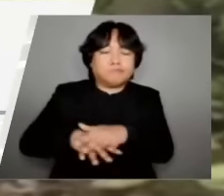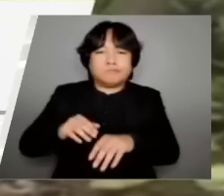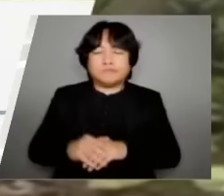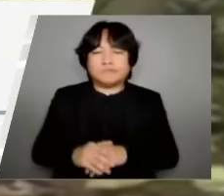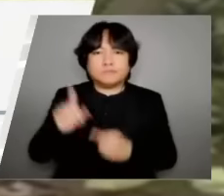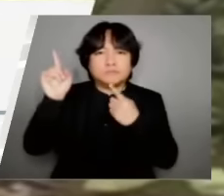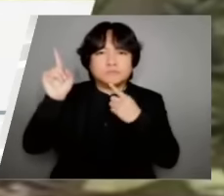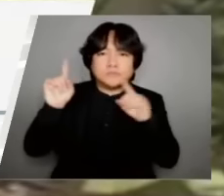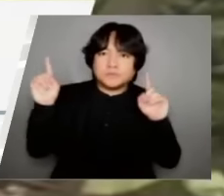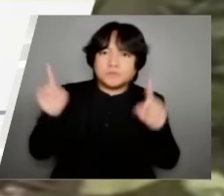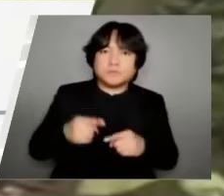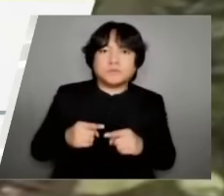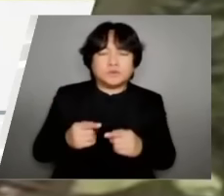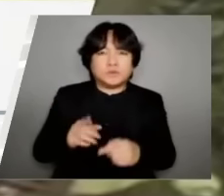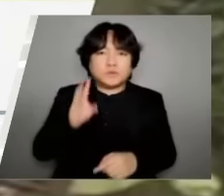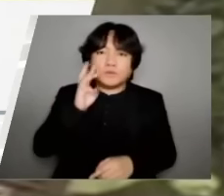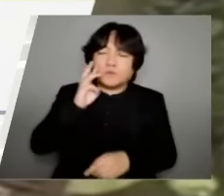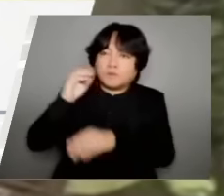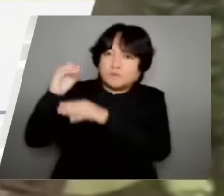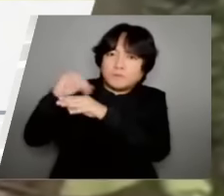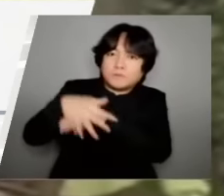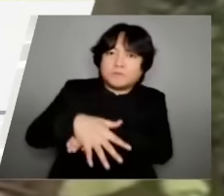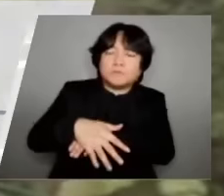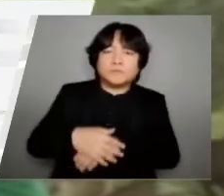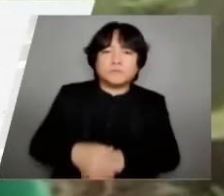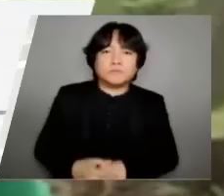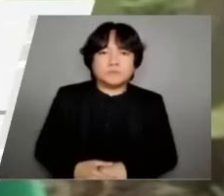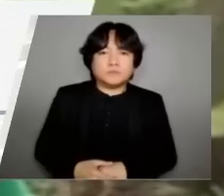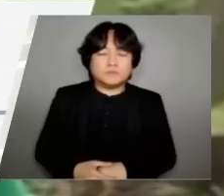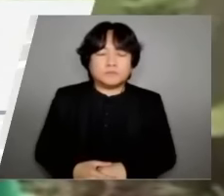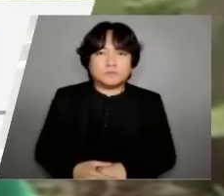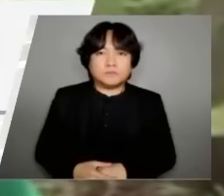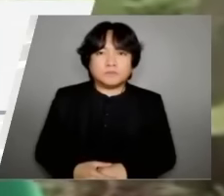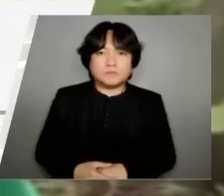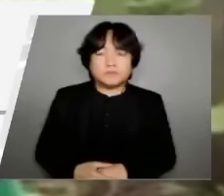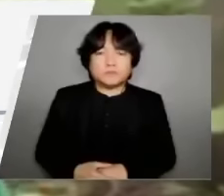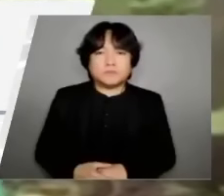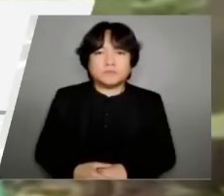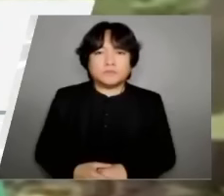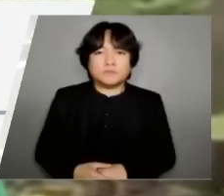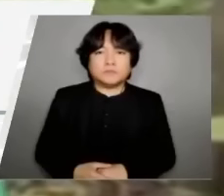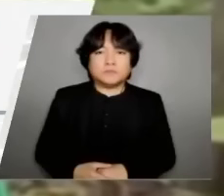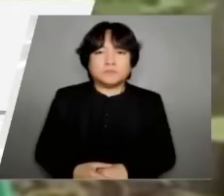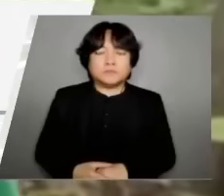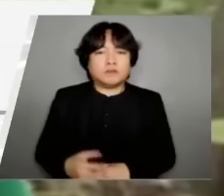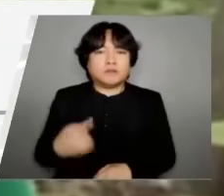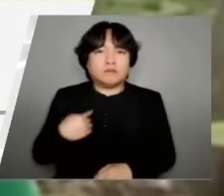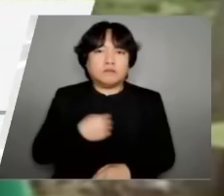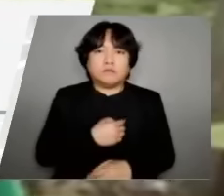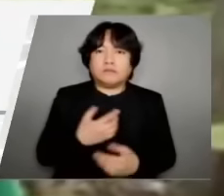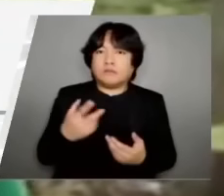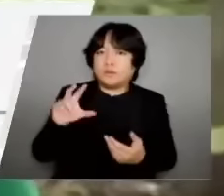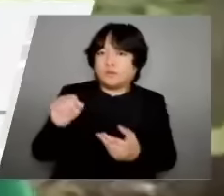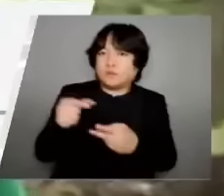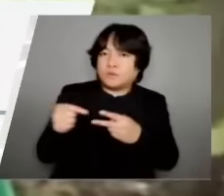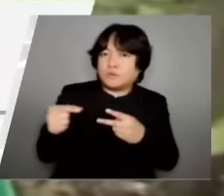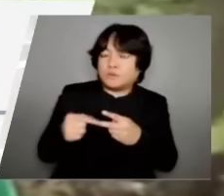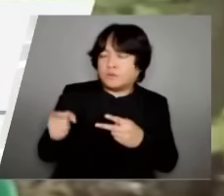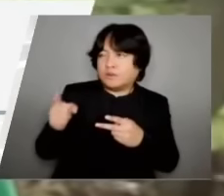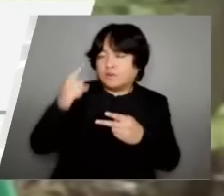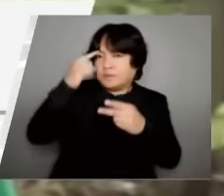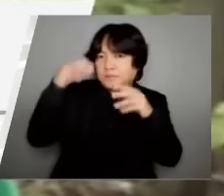magasang tubig, tapos wala na. Wala na po sila. Pagtingin ko rin na may kalagat, bukas po yun, ikita yung bahay sa mami. Wala na po yung